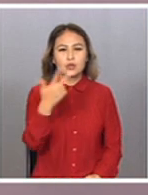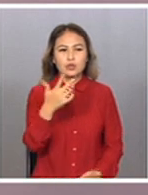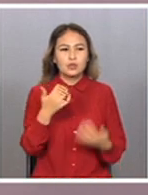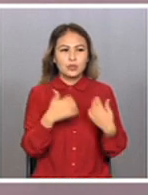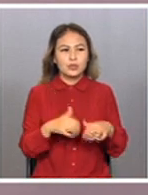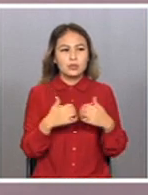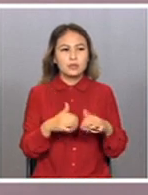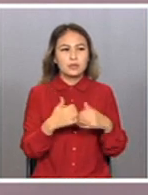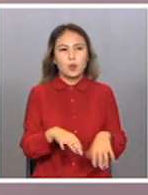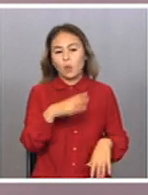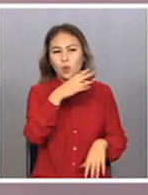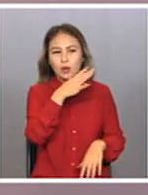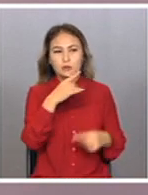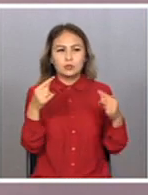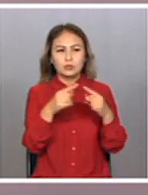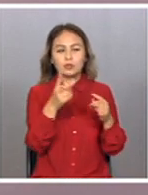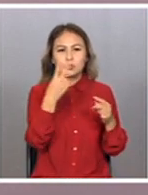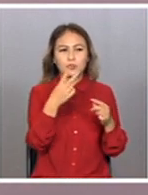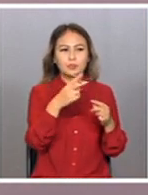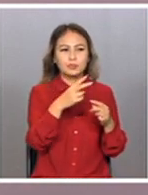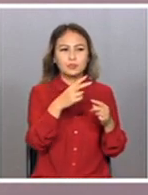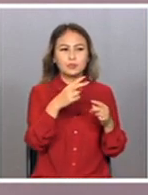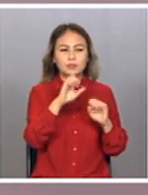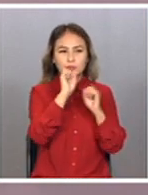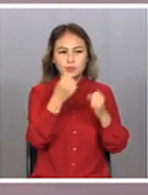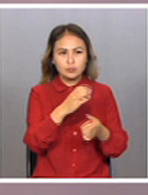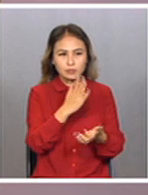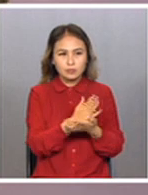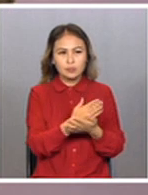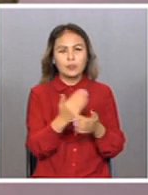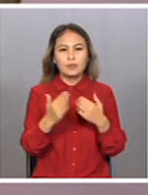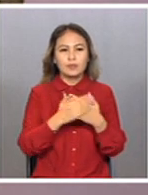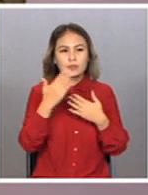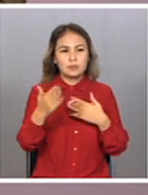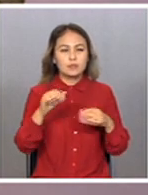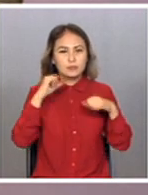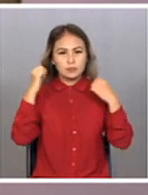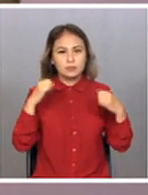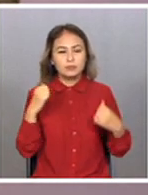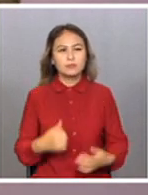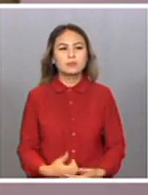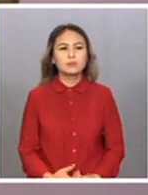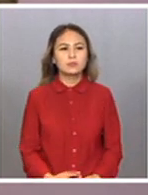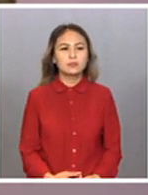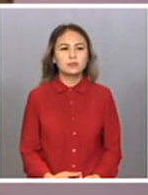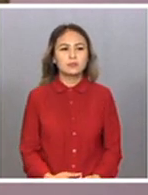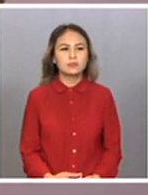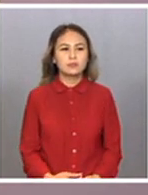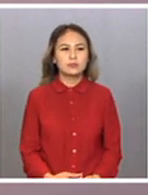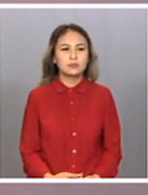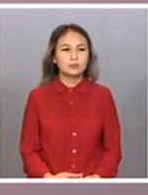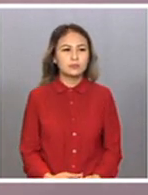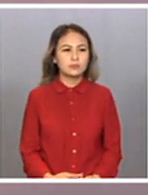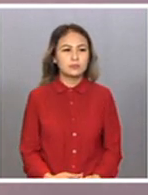есепте уақыт белгілі, жылдамдық белгілі, арақашықтық белгісіз. Арақашықтықты